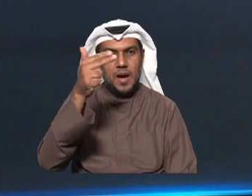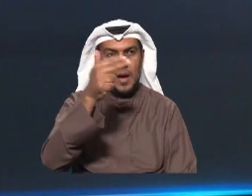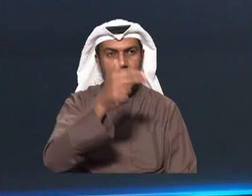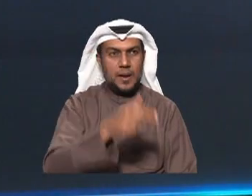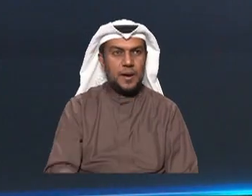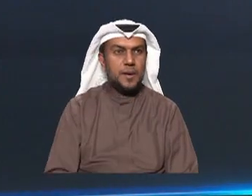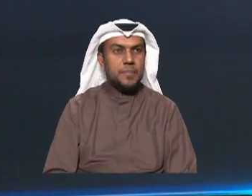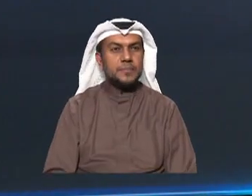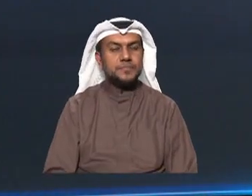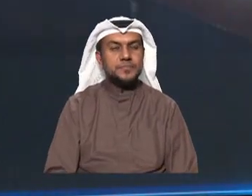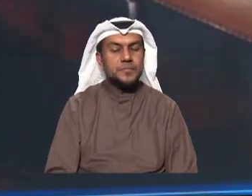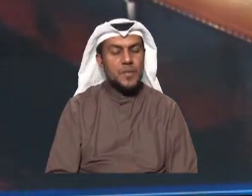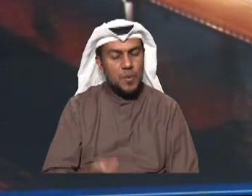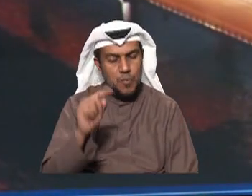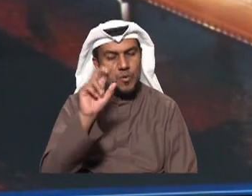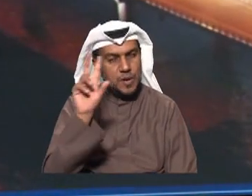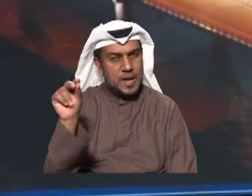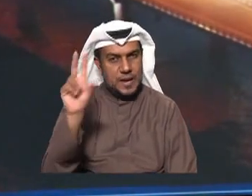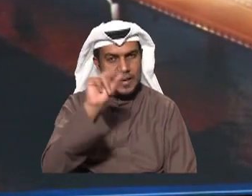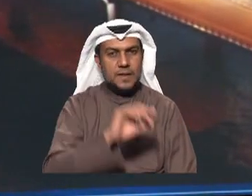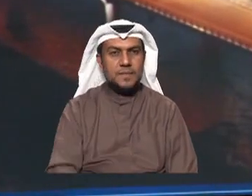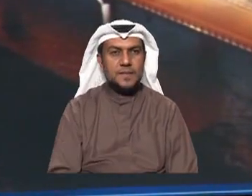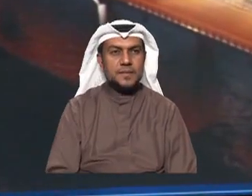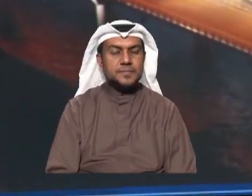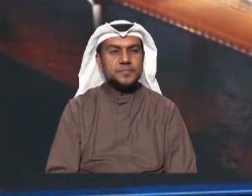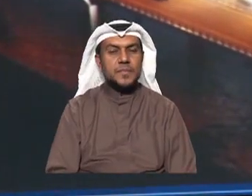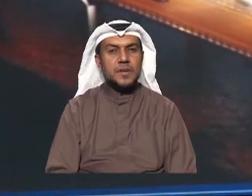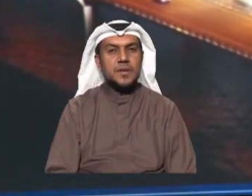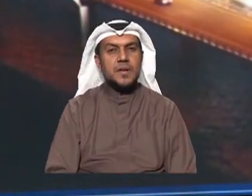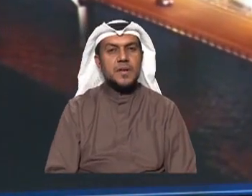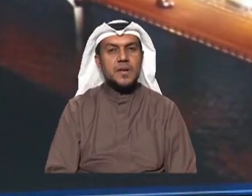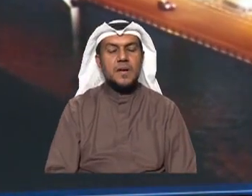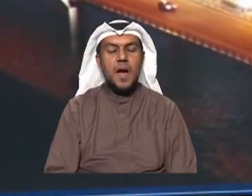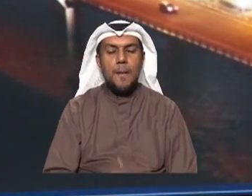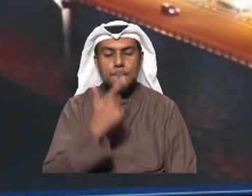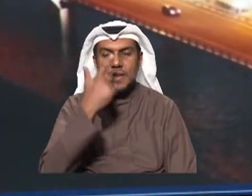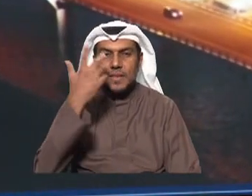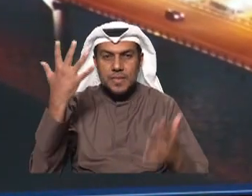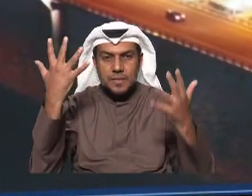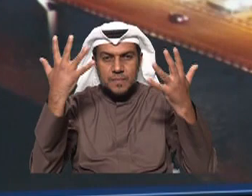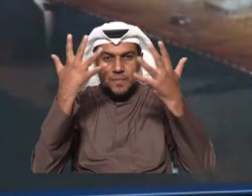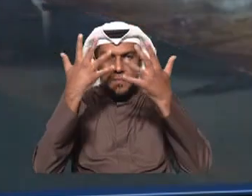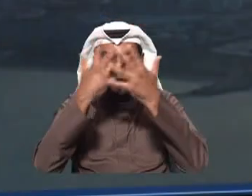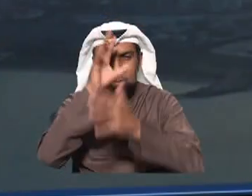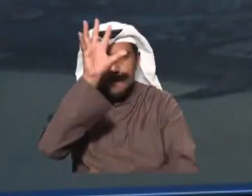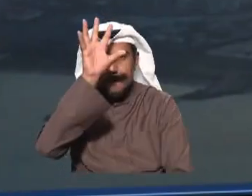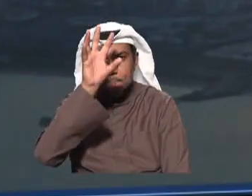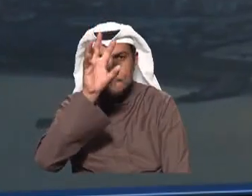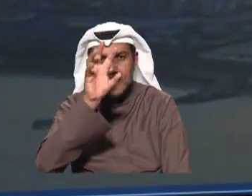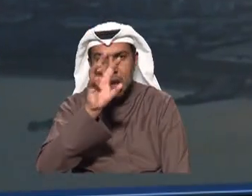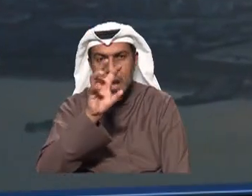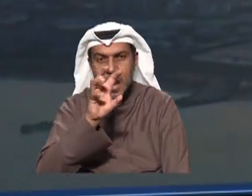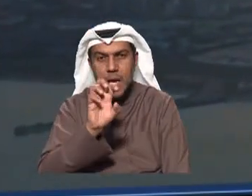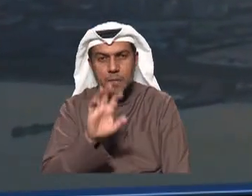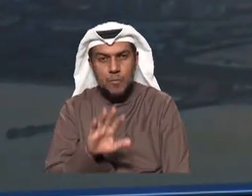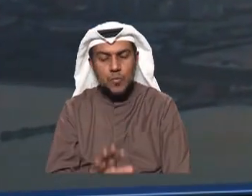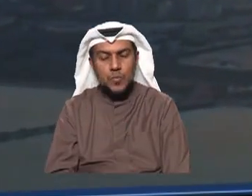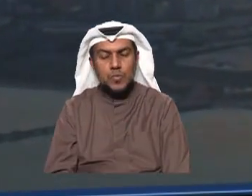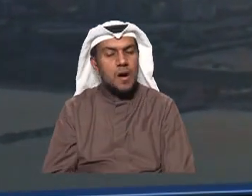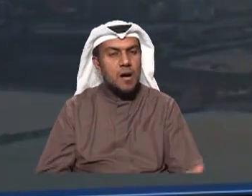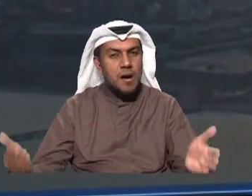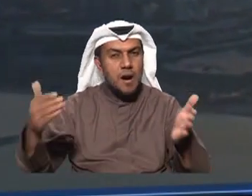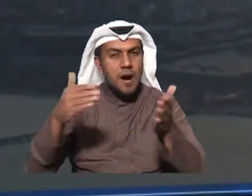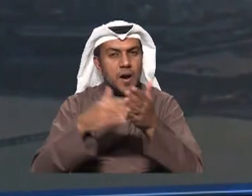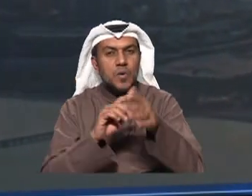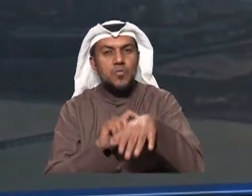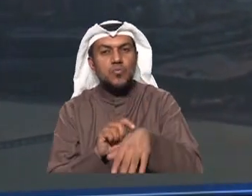حتى نهاية يوم الغد. أيضا هناك فرص لتشكل بعض الضباب الخفيف الليلة اللي متوقع أن راح يستمر معنا حتى ساعات